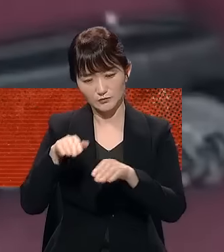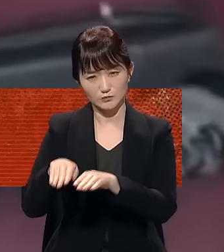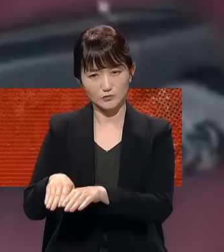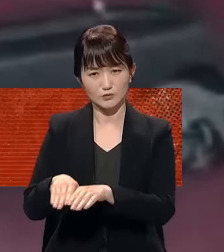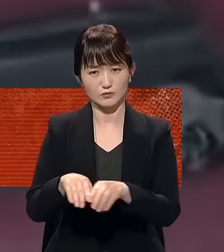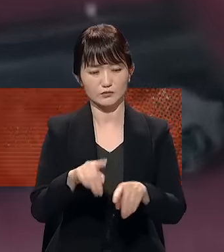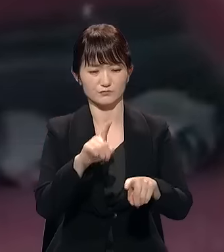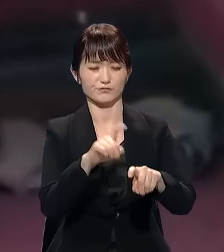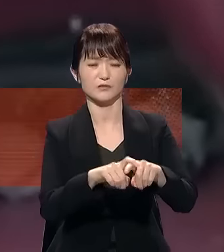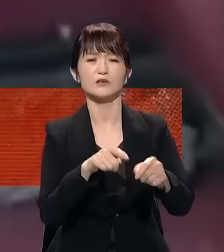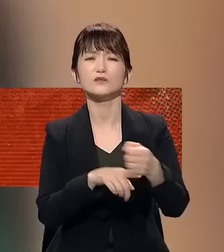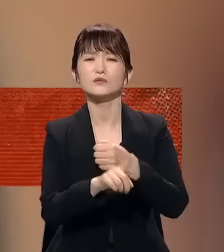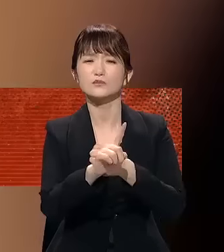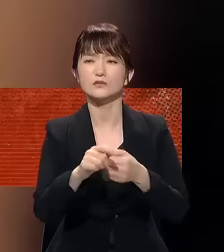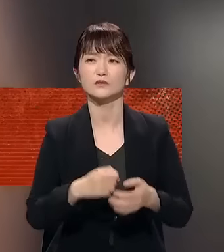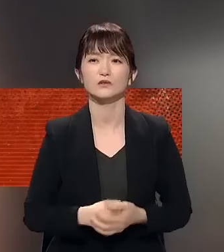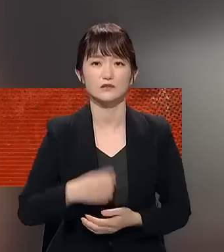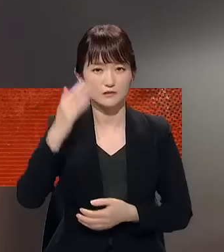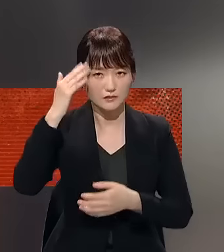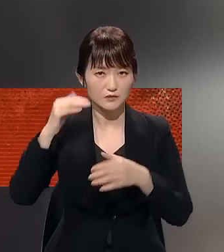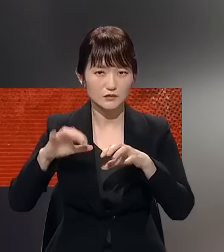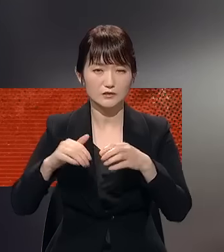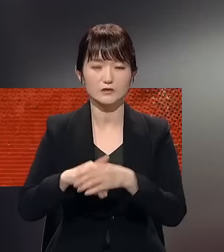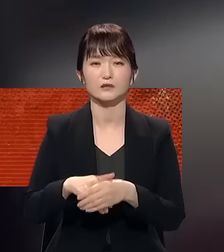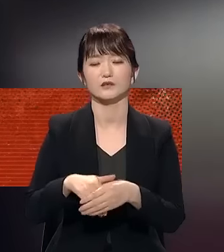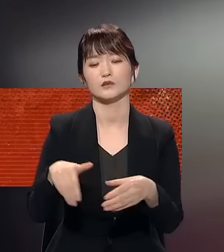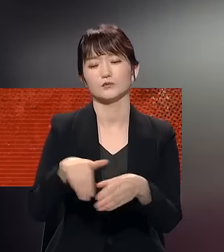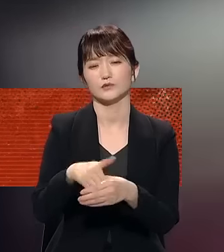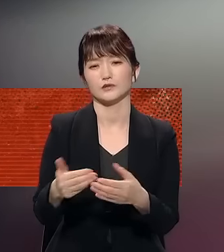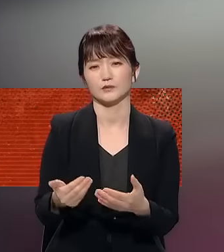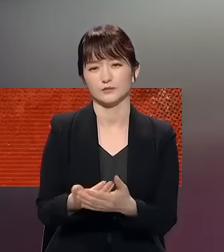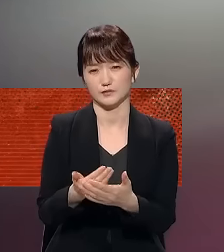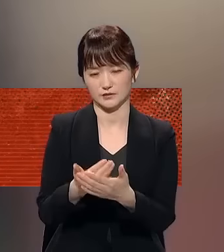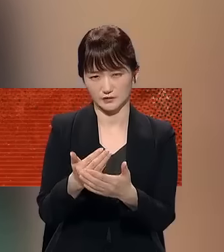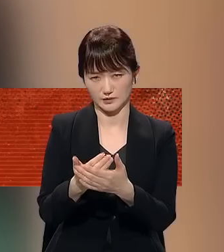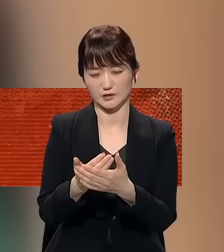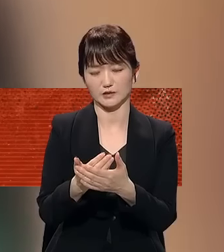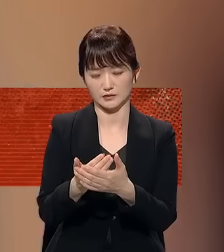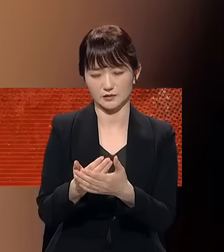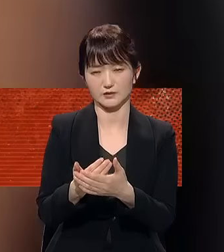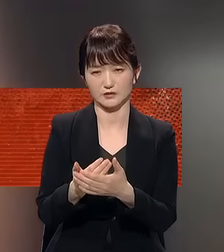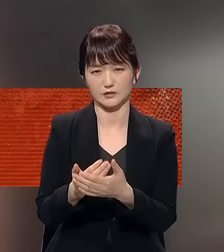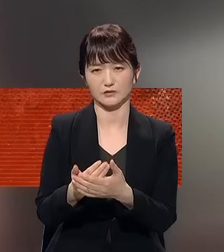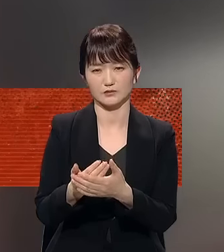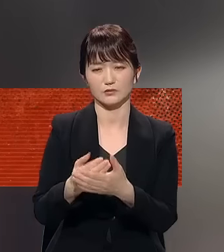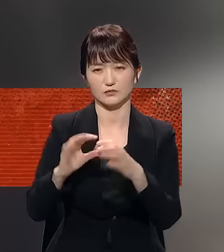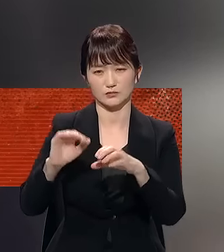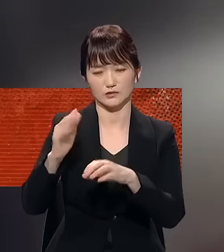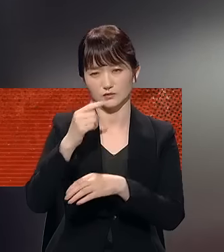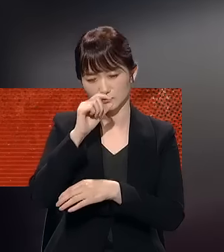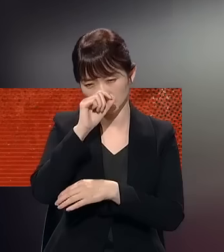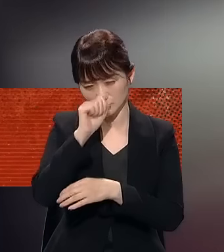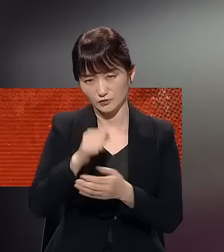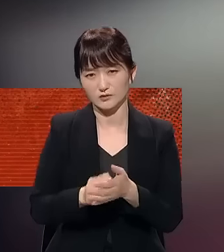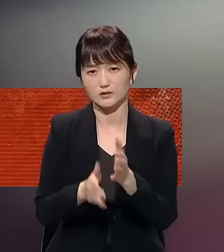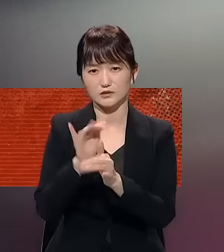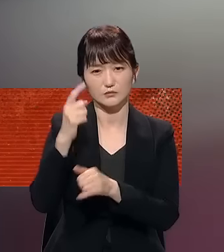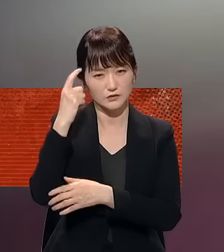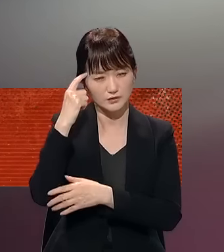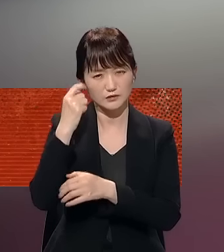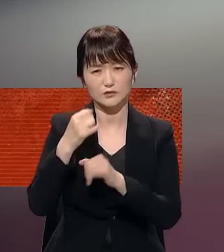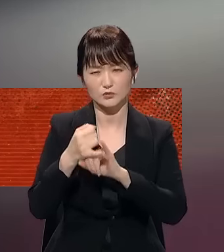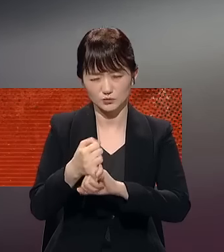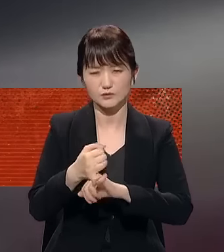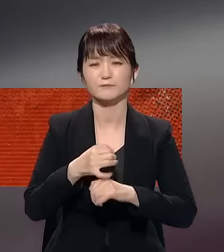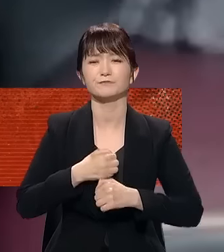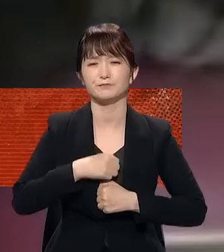겁니까? 우리나라가 이제는 정말 문화 선진국 좀 됐으면 좋겠어요. 그러니까 시민의식 좀 꼭 지켜줬으면 좋겠고 보는 사람은